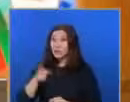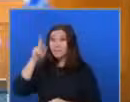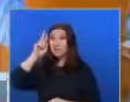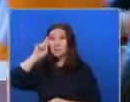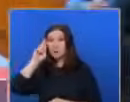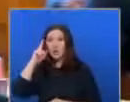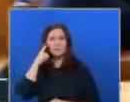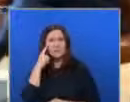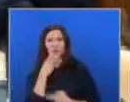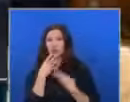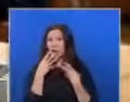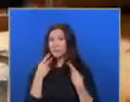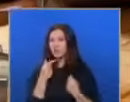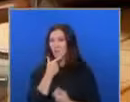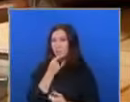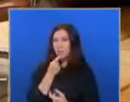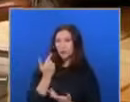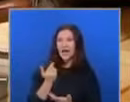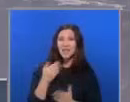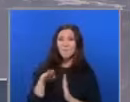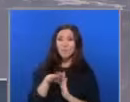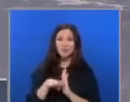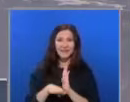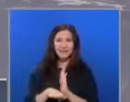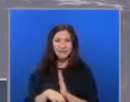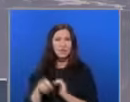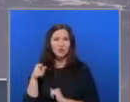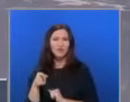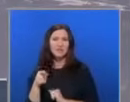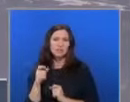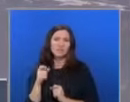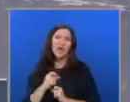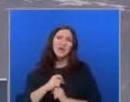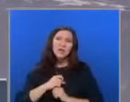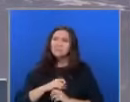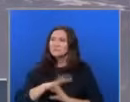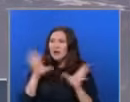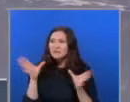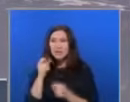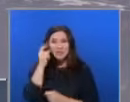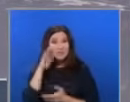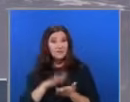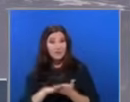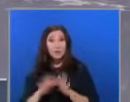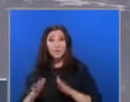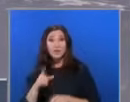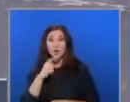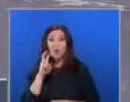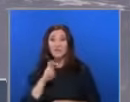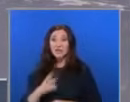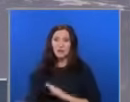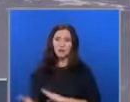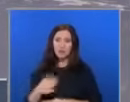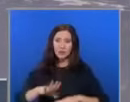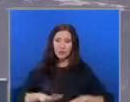изпълняват. Смята, че им липсват и познания по статистика. Това са всеизвестни факти, че поне 120 000